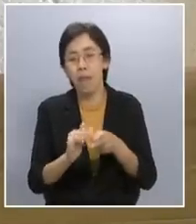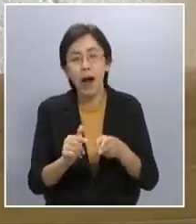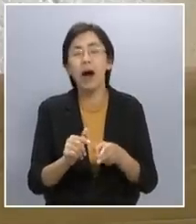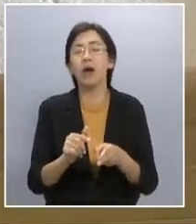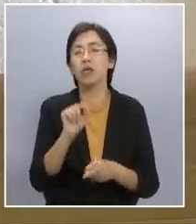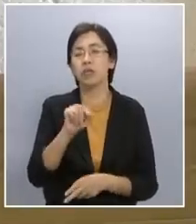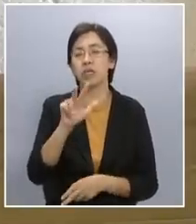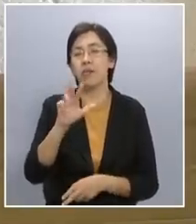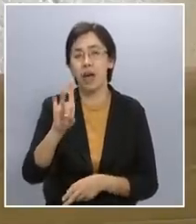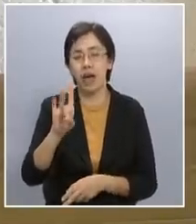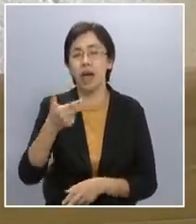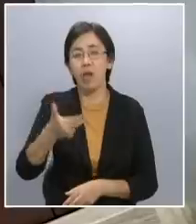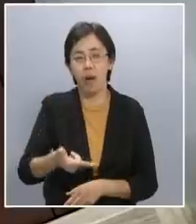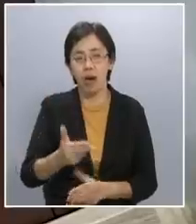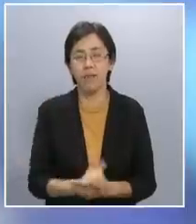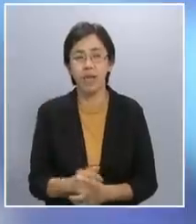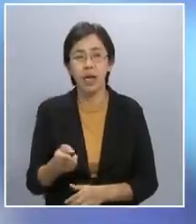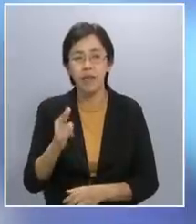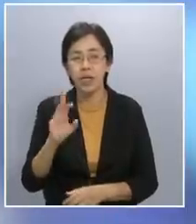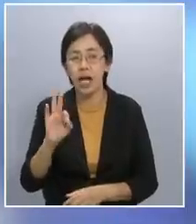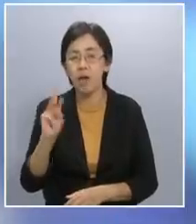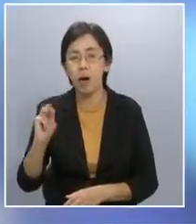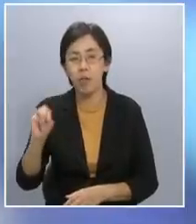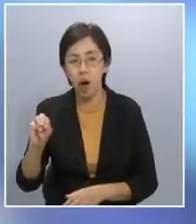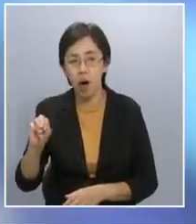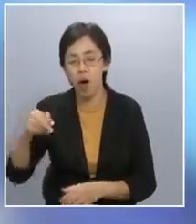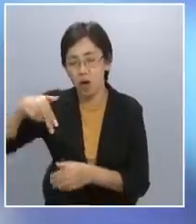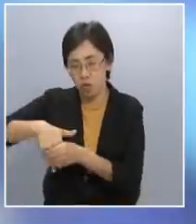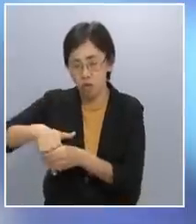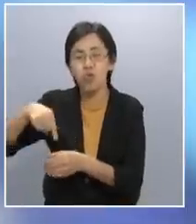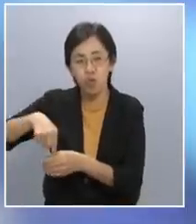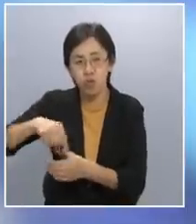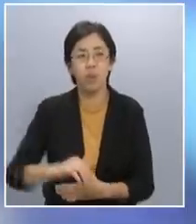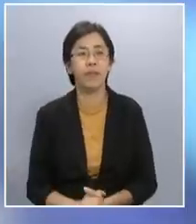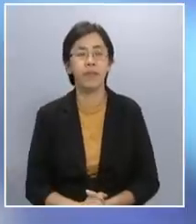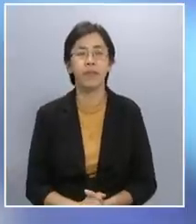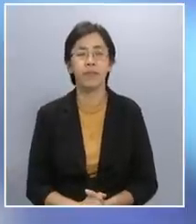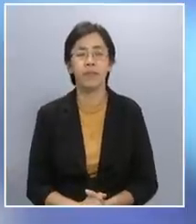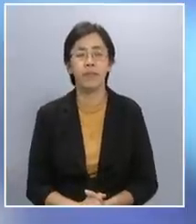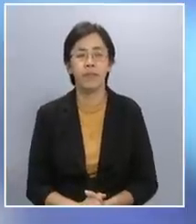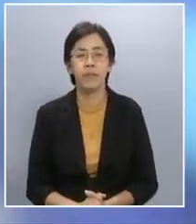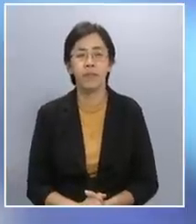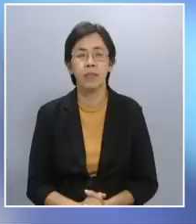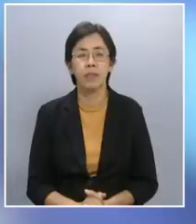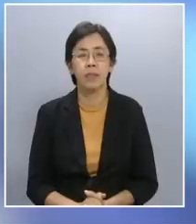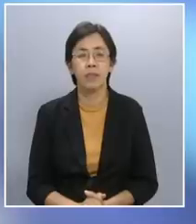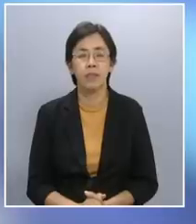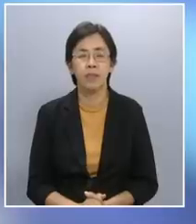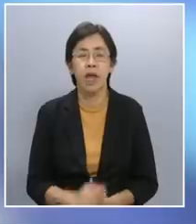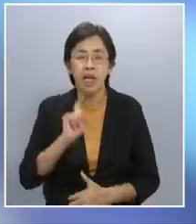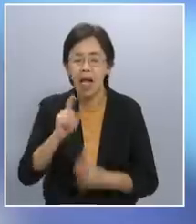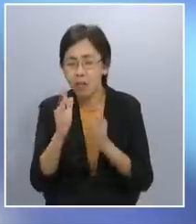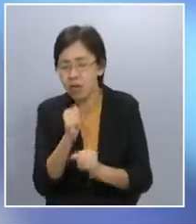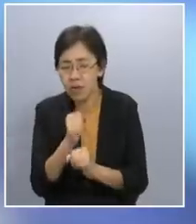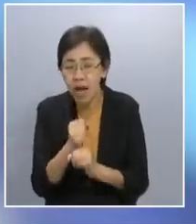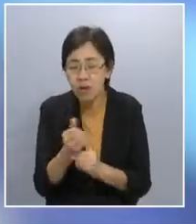ระบอกแล้วก็ไปเจอปืนขนาด9มม.อยู่ในซองปืนอีก1กระบอกนะครับคุณผู้ชมครับจากการสอบถามคนงานในบ้านก็บ